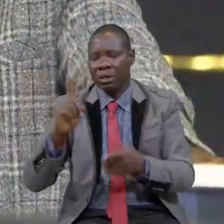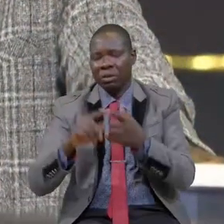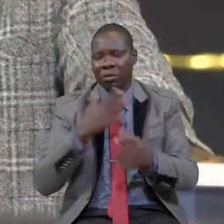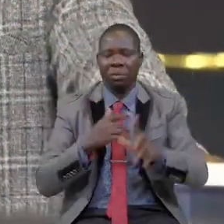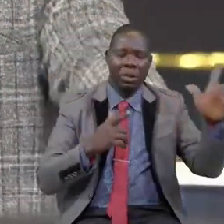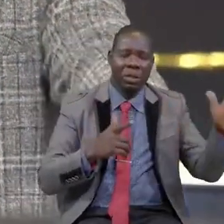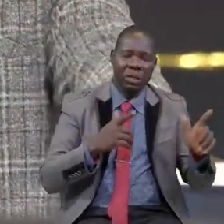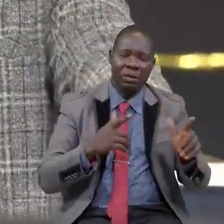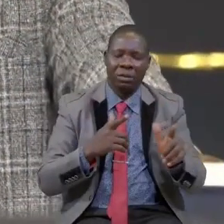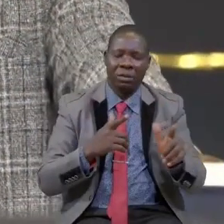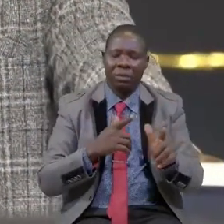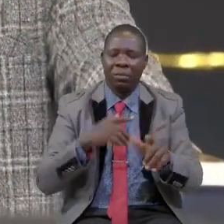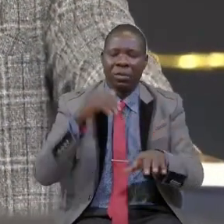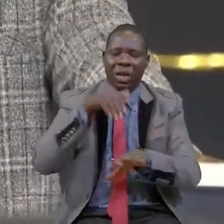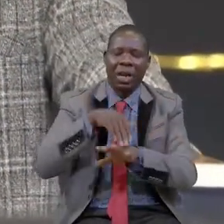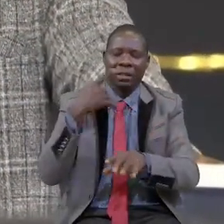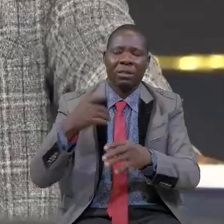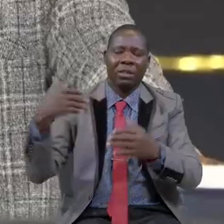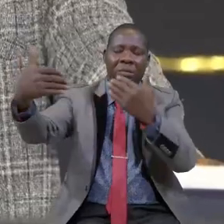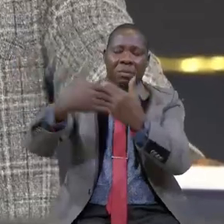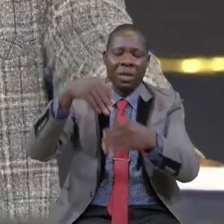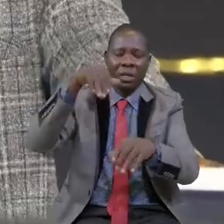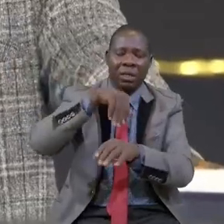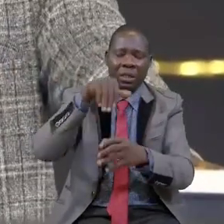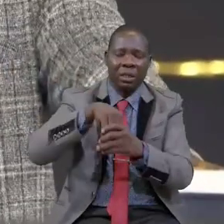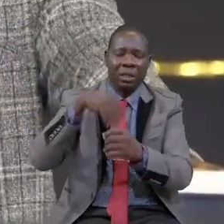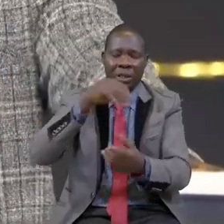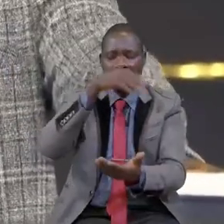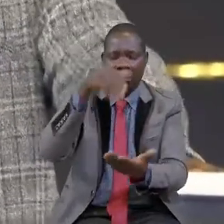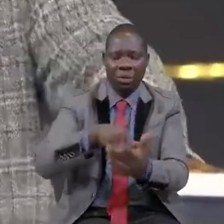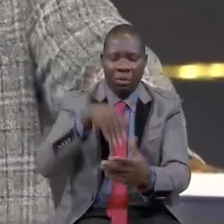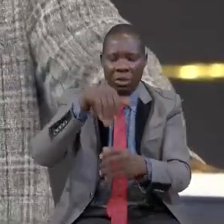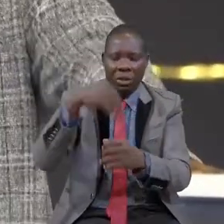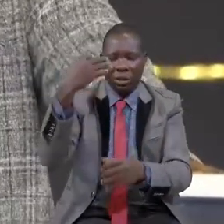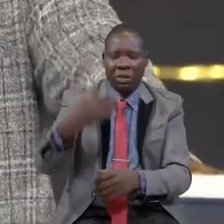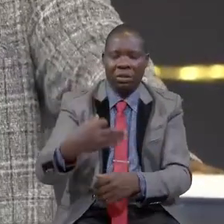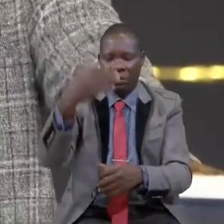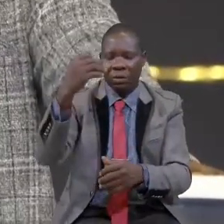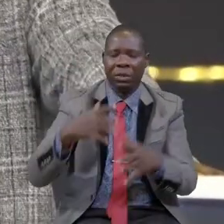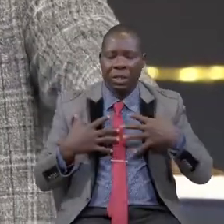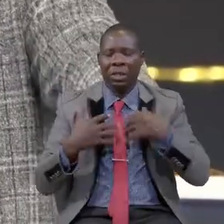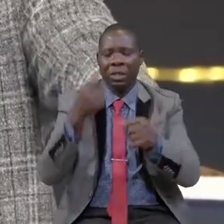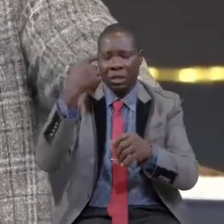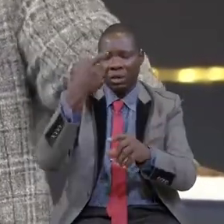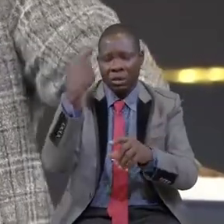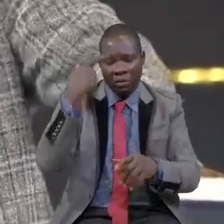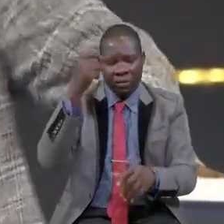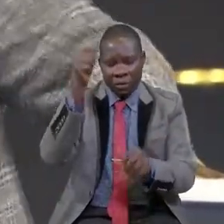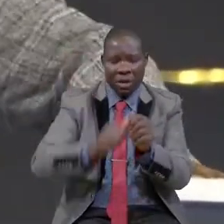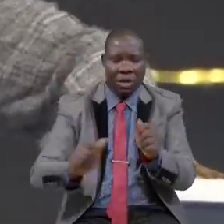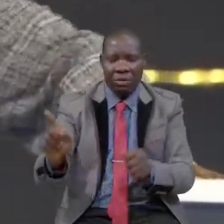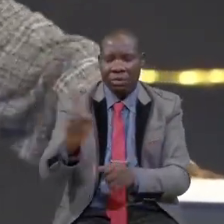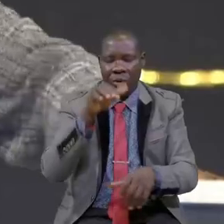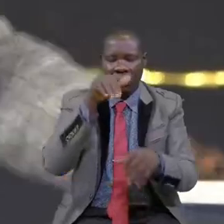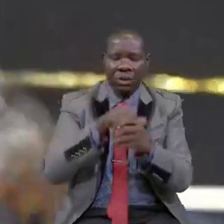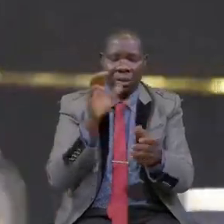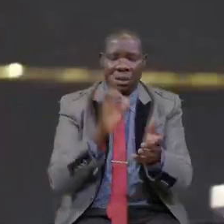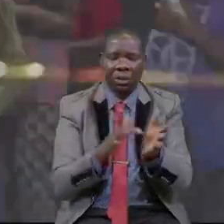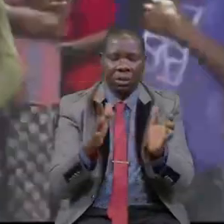gauche, derrière, au milieu, devant. Guérison pour tout le monde au nom